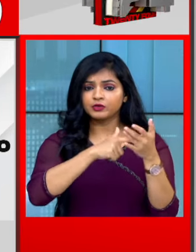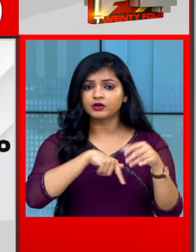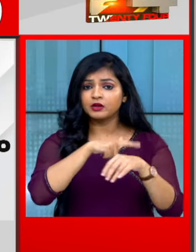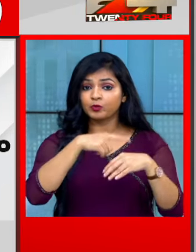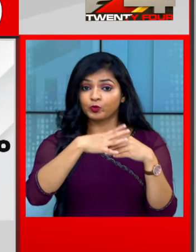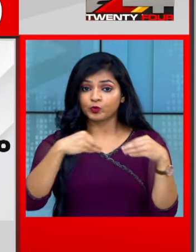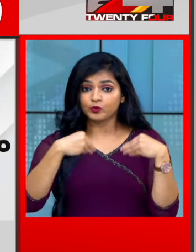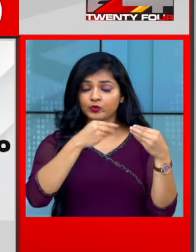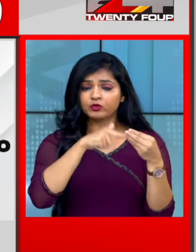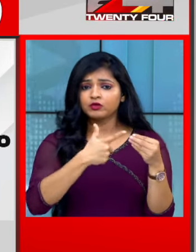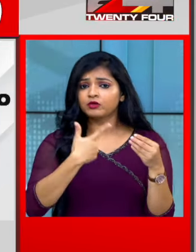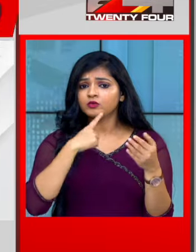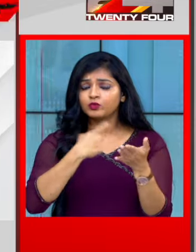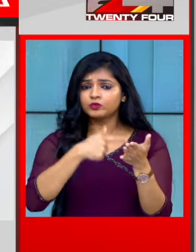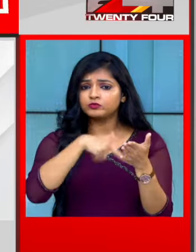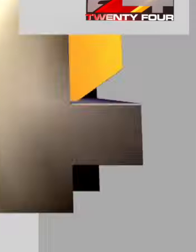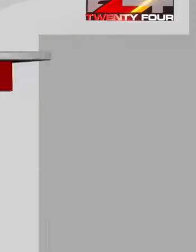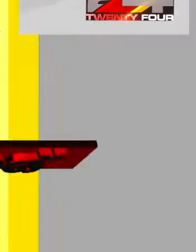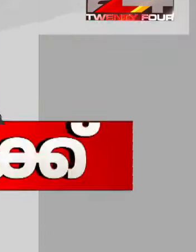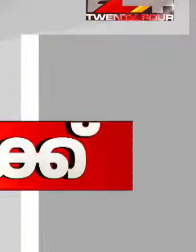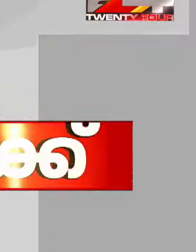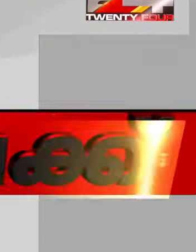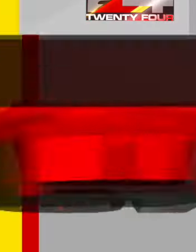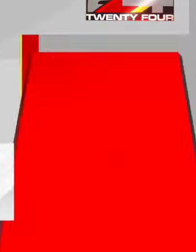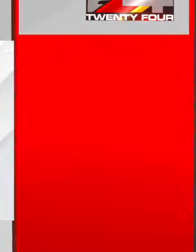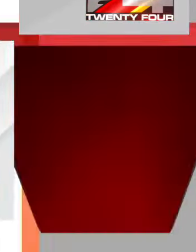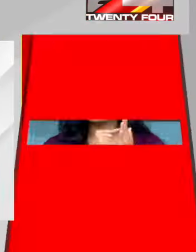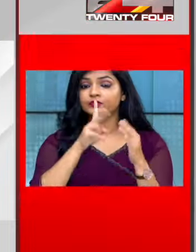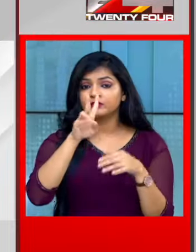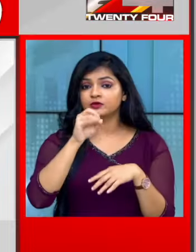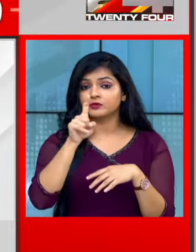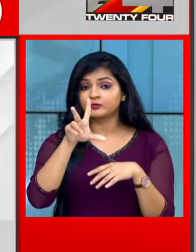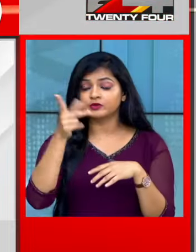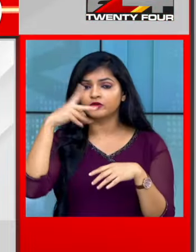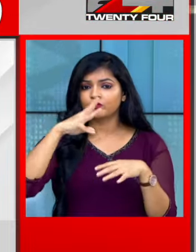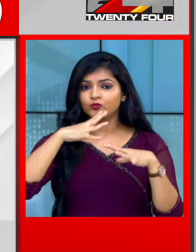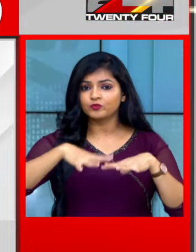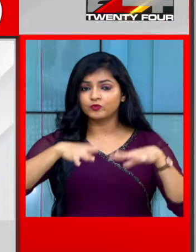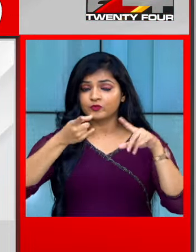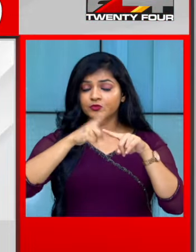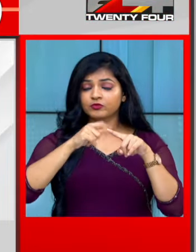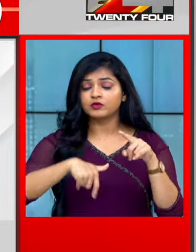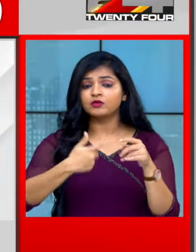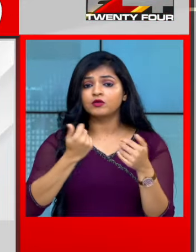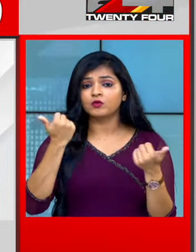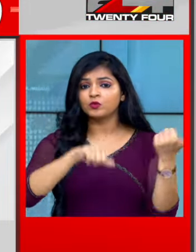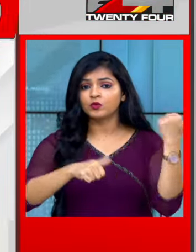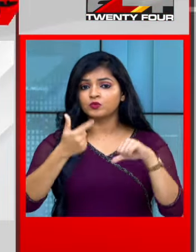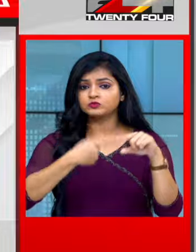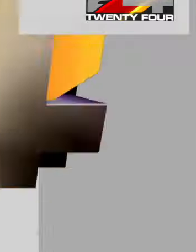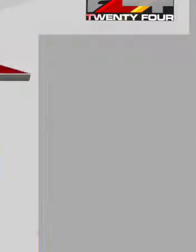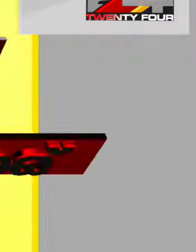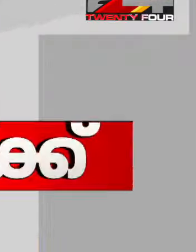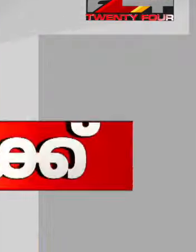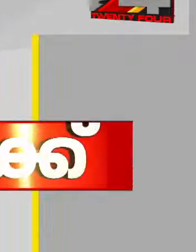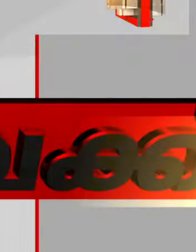ഇവർ നീട്ടി നൽകുന്നതുമായി ബന്ധപ്പെട്ട് പറയുന്ന കമ്പനി പറയുന്ന ഒരു കാര്യം എന്നത്, 2018 പ്രളയത്തിൽ നാശനഷ്ടമുണ്ടായി, ഈ പദ്ധതി പ്രദേശത്ത് നാശനഷ്ടമുണ്ടായി, അതുകൊണ്ട് കരാർ